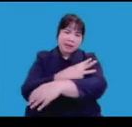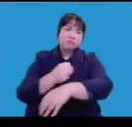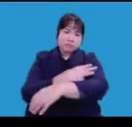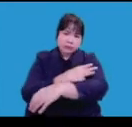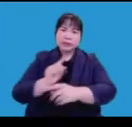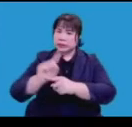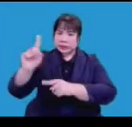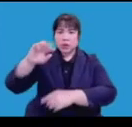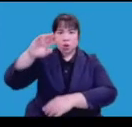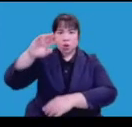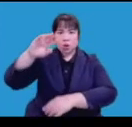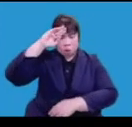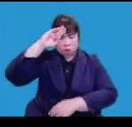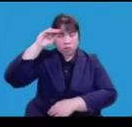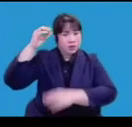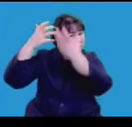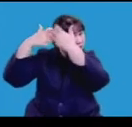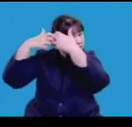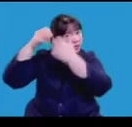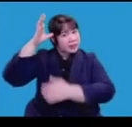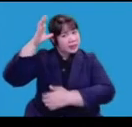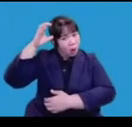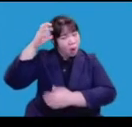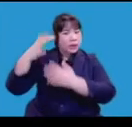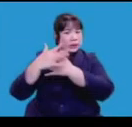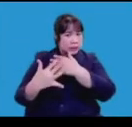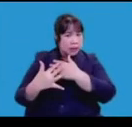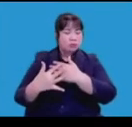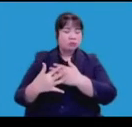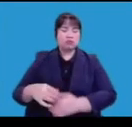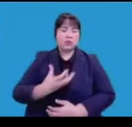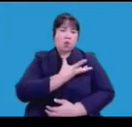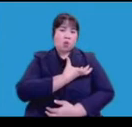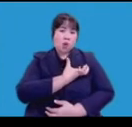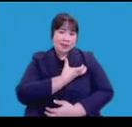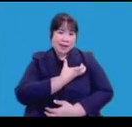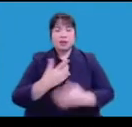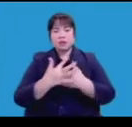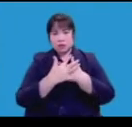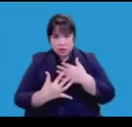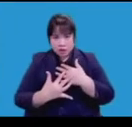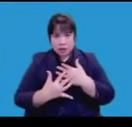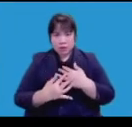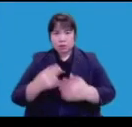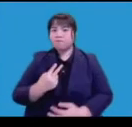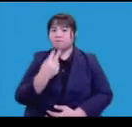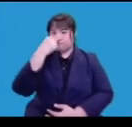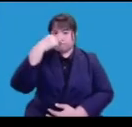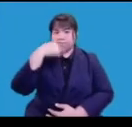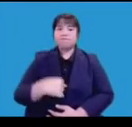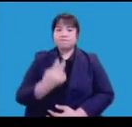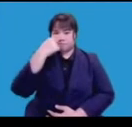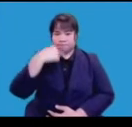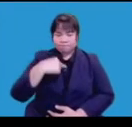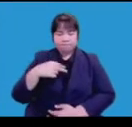เป็นอันดับหนึ่งโรคหลอดเลือดสมองเป็นอันดับสองโรคหลอดเลือดหัวใจโรคระบบทางเดินหายใ